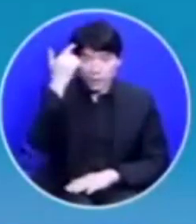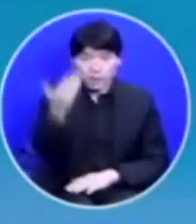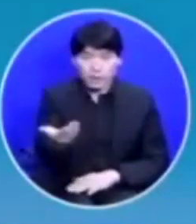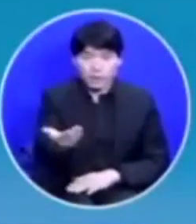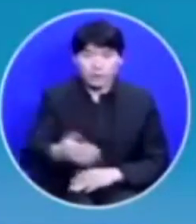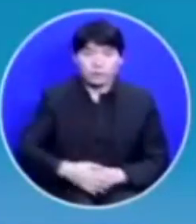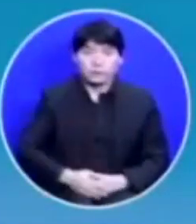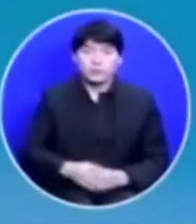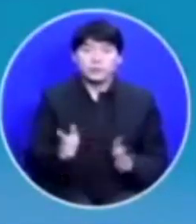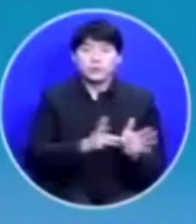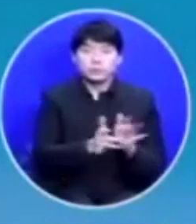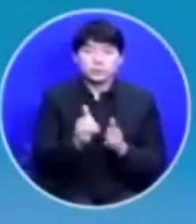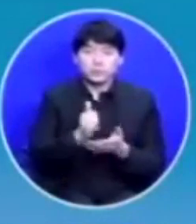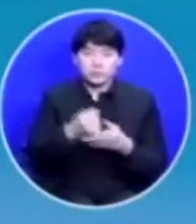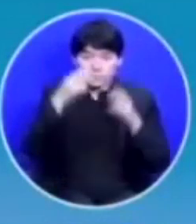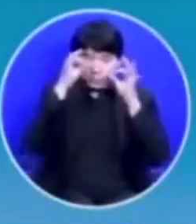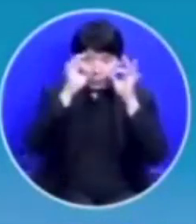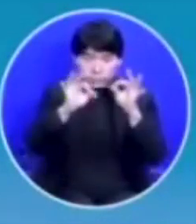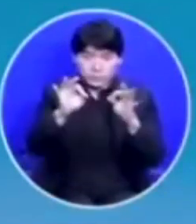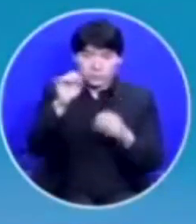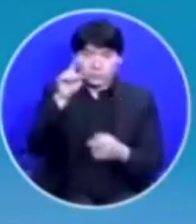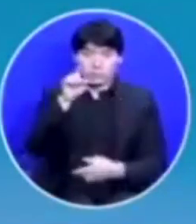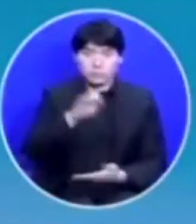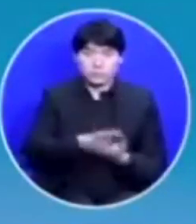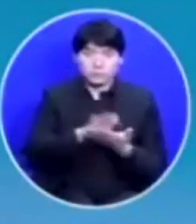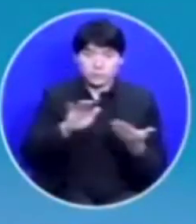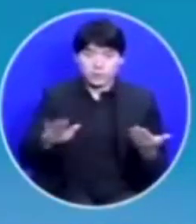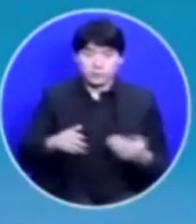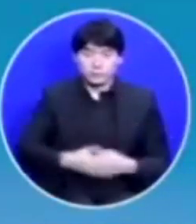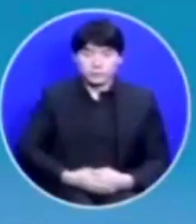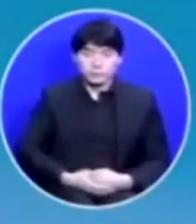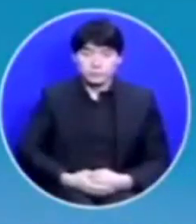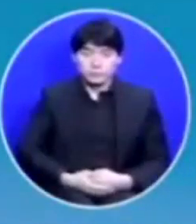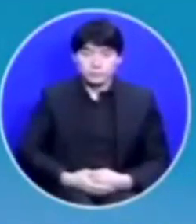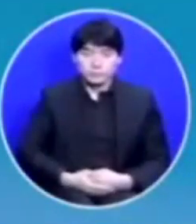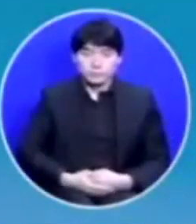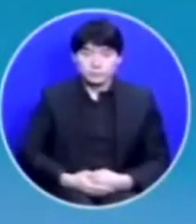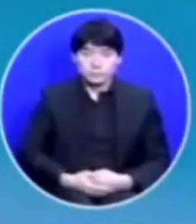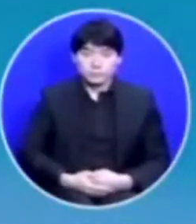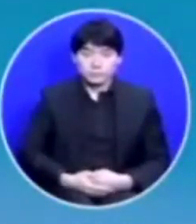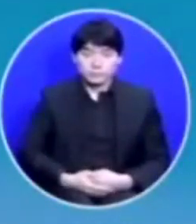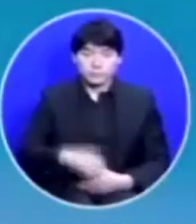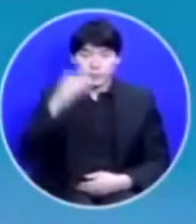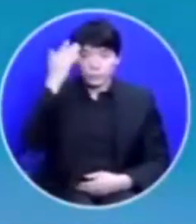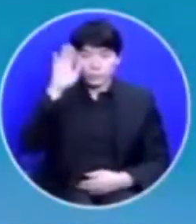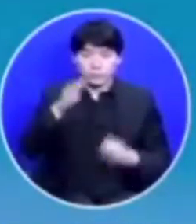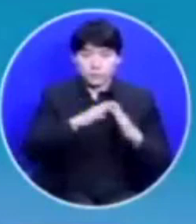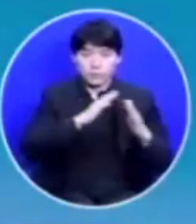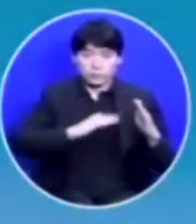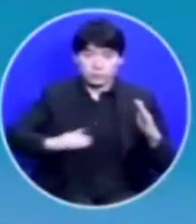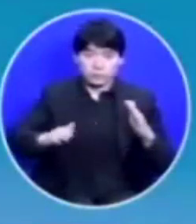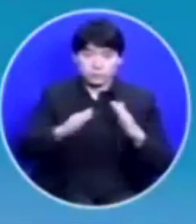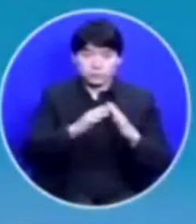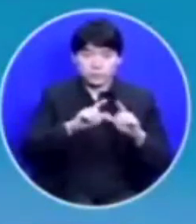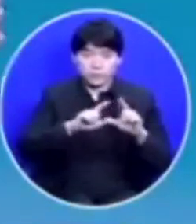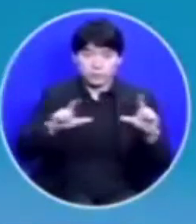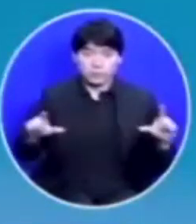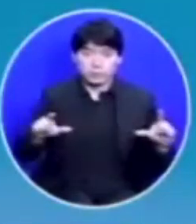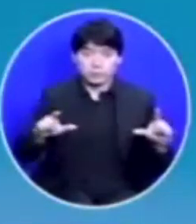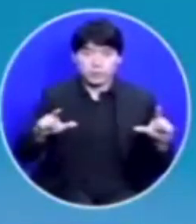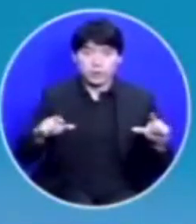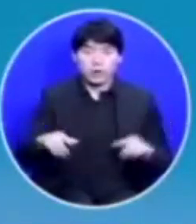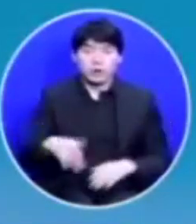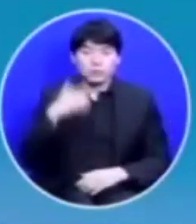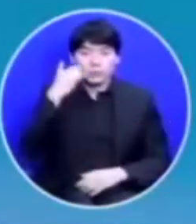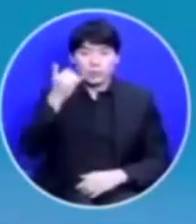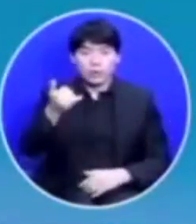예수님을 바라보는 것이죠 집안에 이제 대부분 요즘 가정은 부모가 제일 어려운